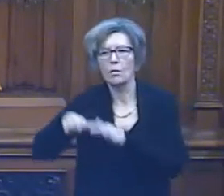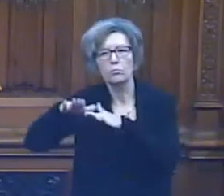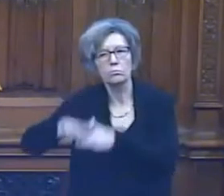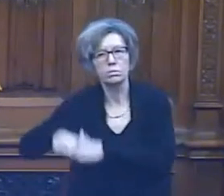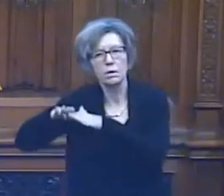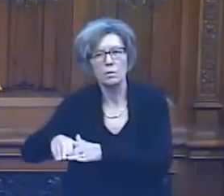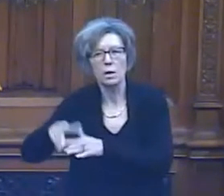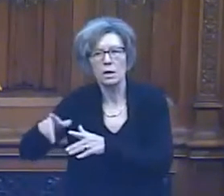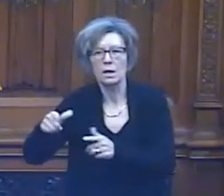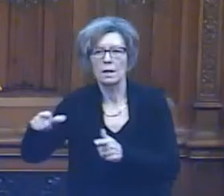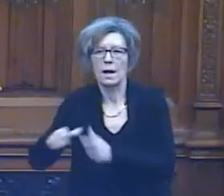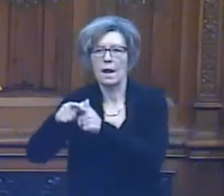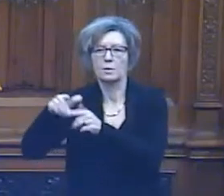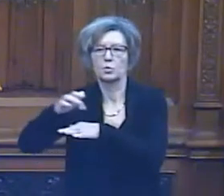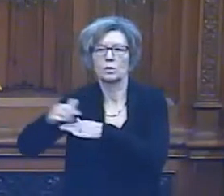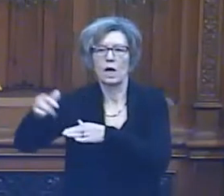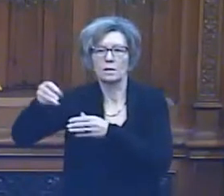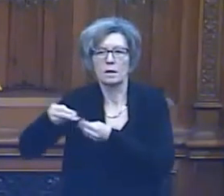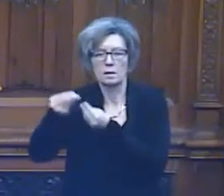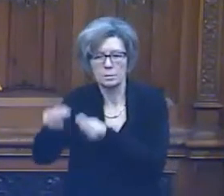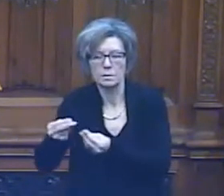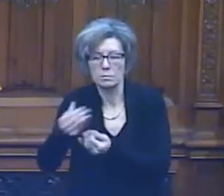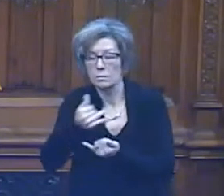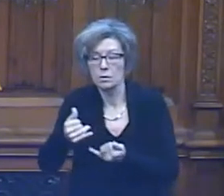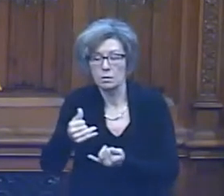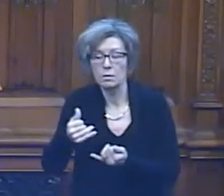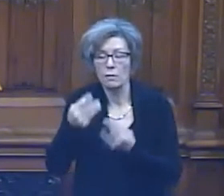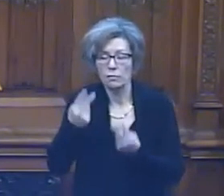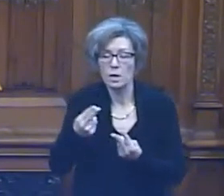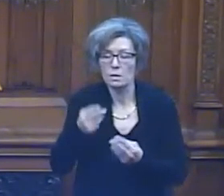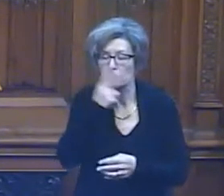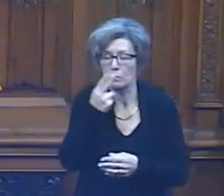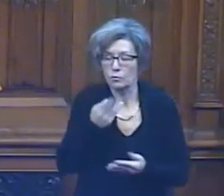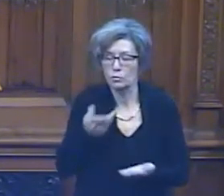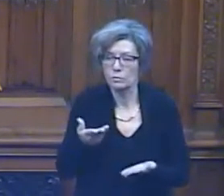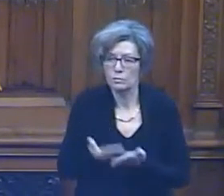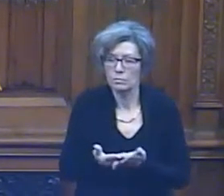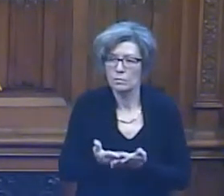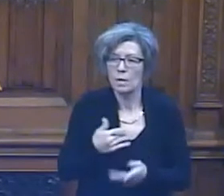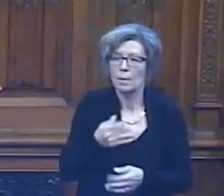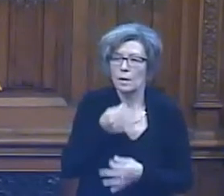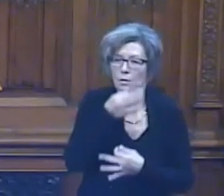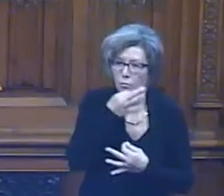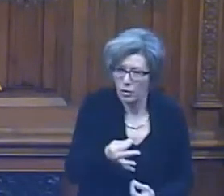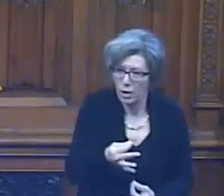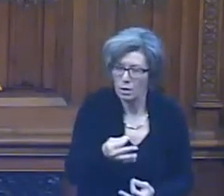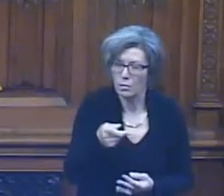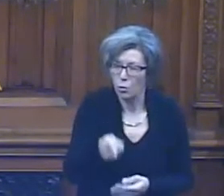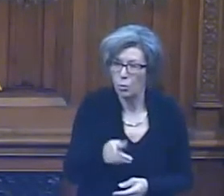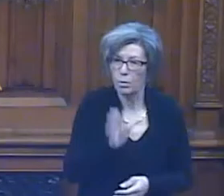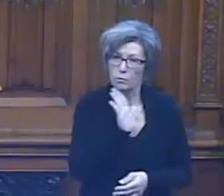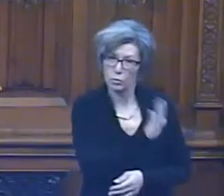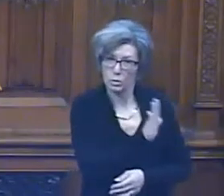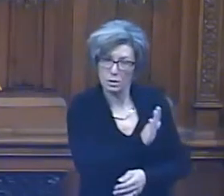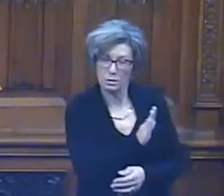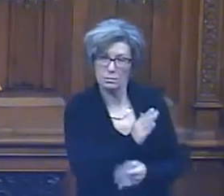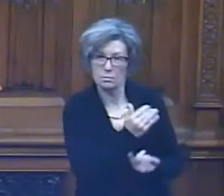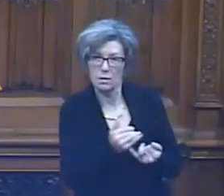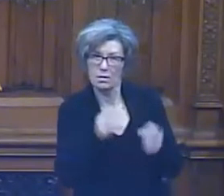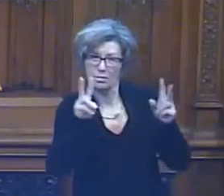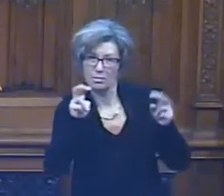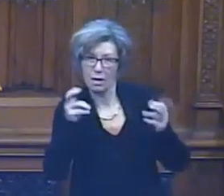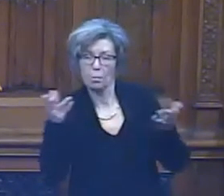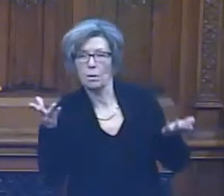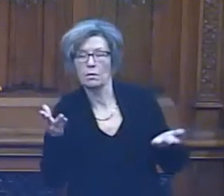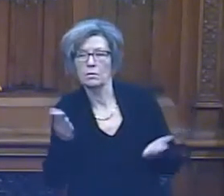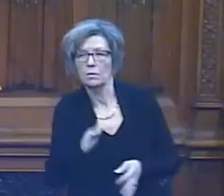Trampolinfunktion, Leistungsanreize zu bieten, das ist ein sehr wichtiges für uns. Ich frage mich allerdings, ob das gerade von Ihnen zu thematisieren ist,